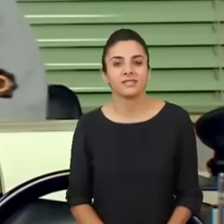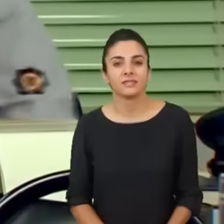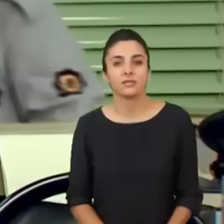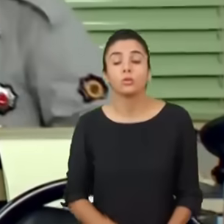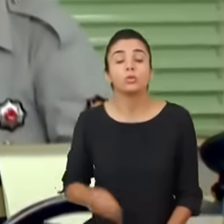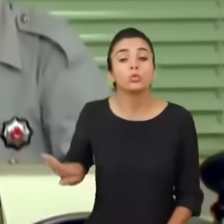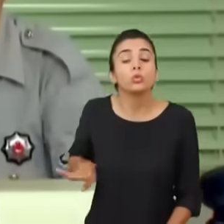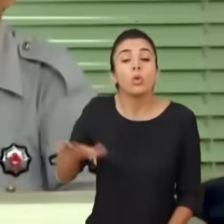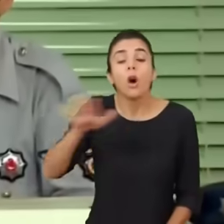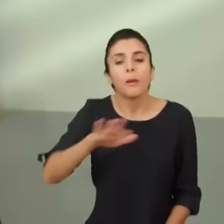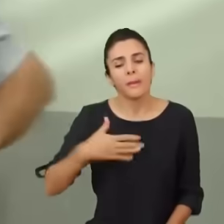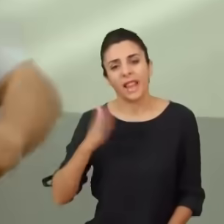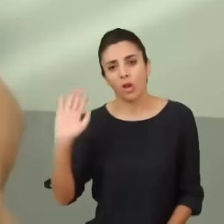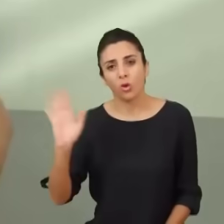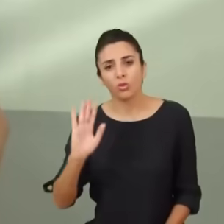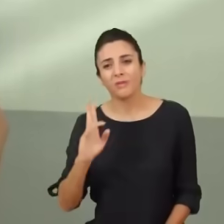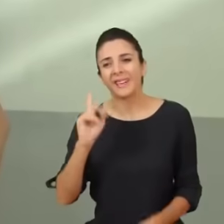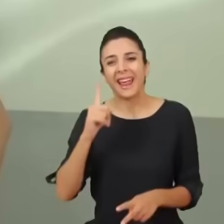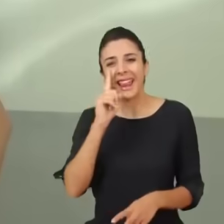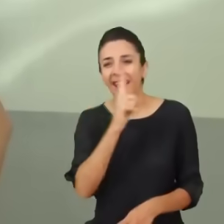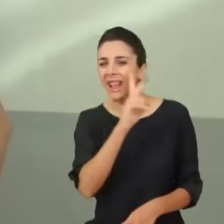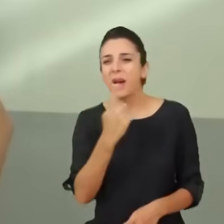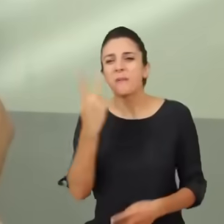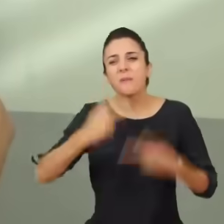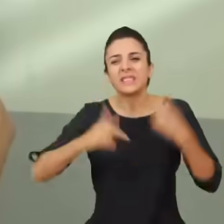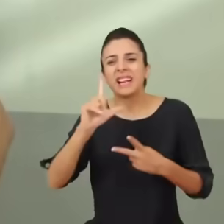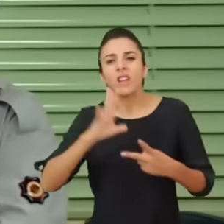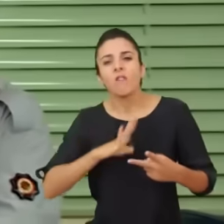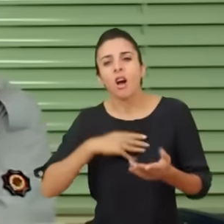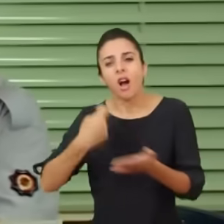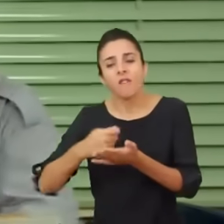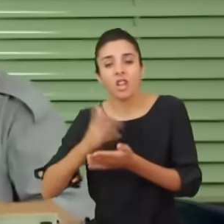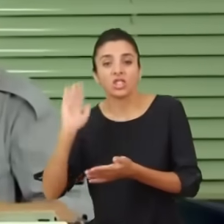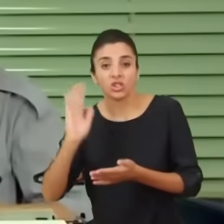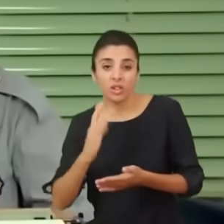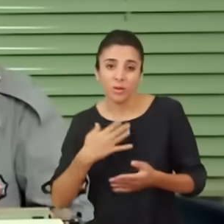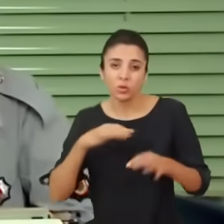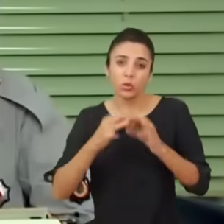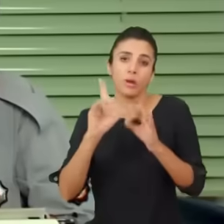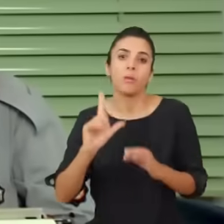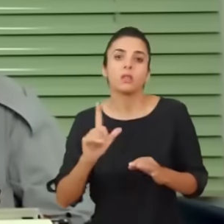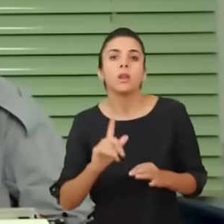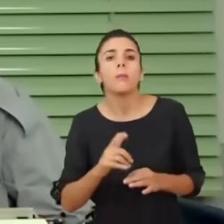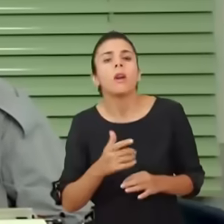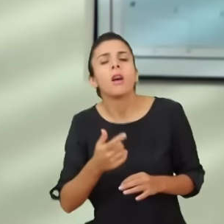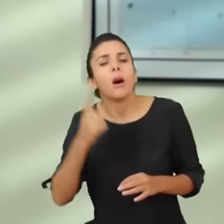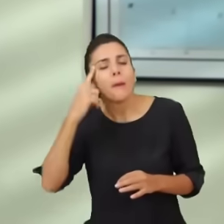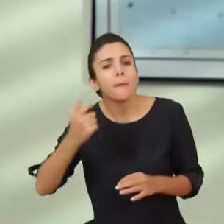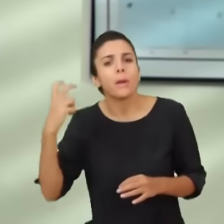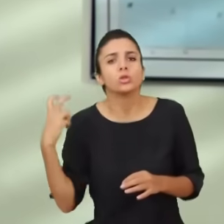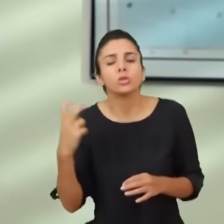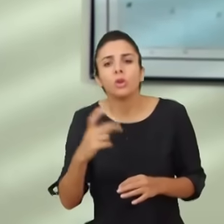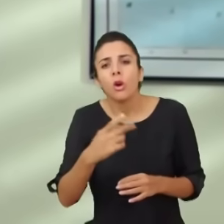Uşaklar, ben çıkıyorum. Yengeniz bir şeyler istedi, onları almam lazım. Onları halledeyim ben. Başkomiserim, bu sene de oruç tutacak mısınız?